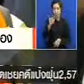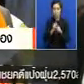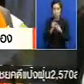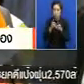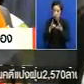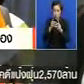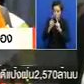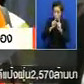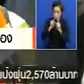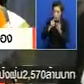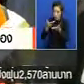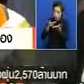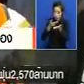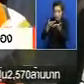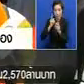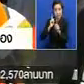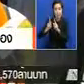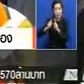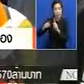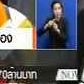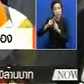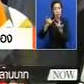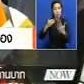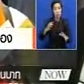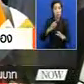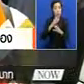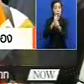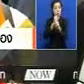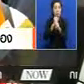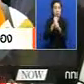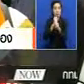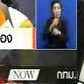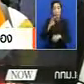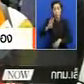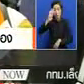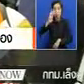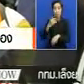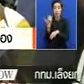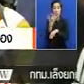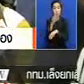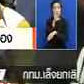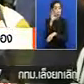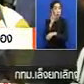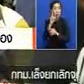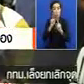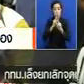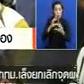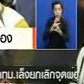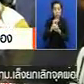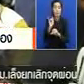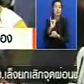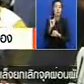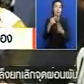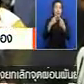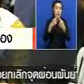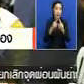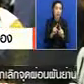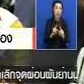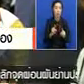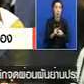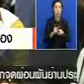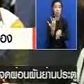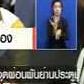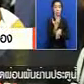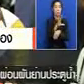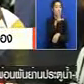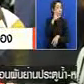การเจรจาเพื่อที่จะได้ข้อสรุปกับกลุ่มผู้ประกอบการทีวีดิจิตอลแต่ก็พูดถึงภาพรวมนะครับบอกว่าที